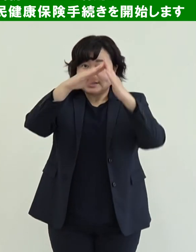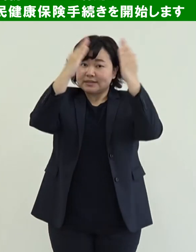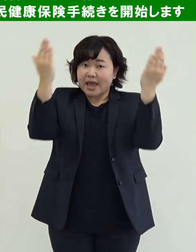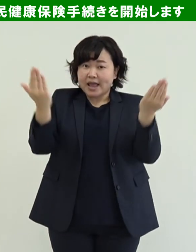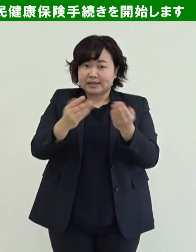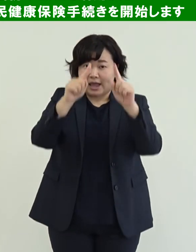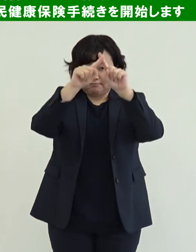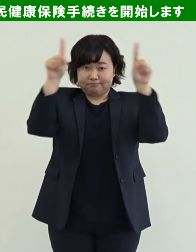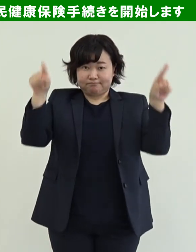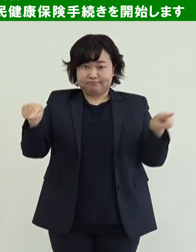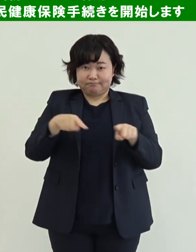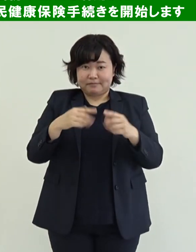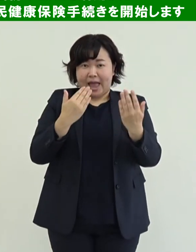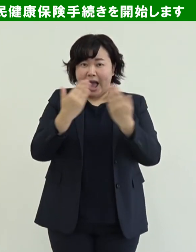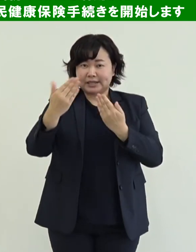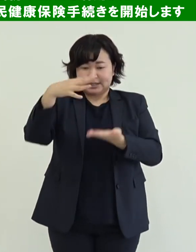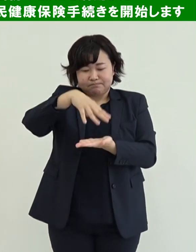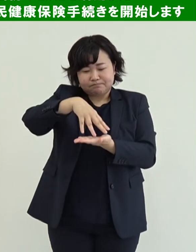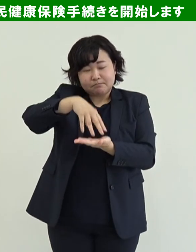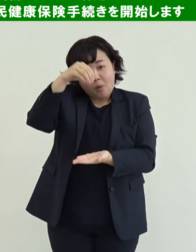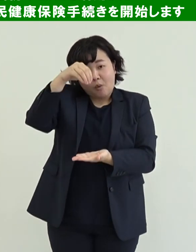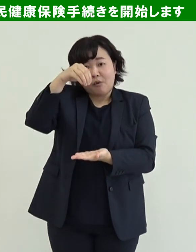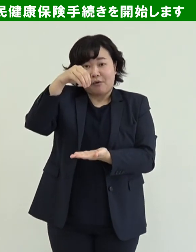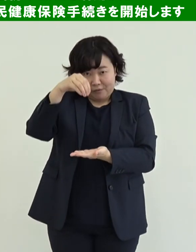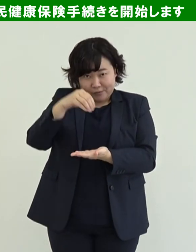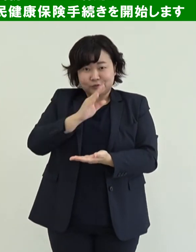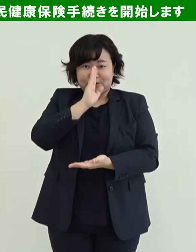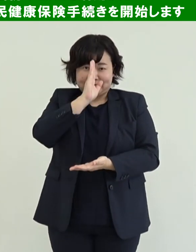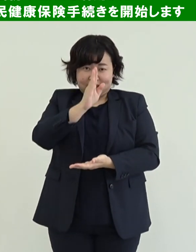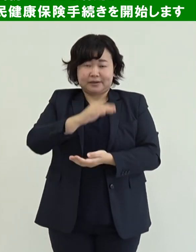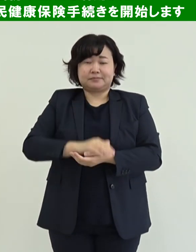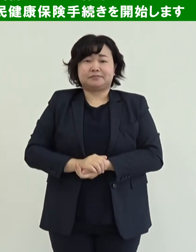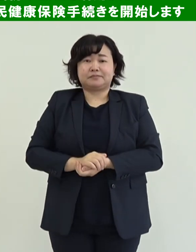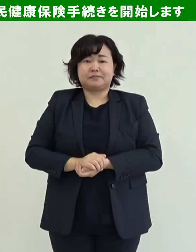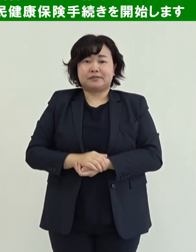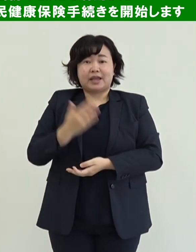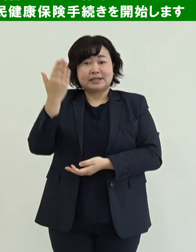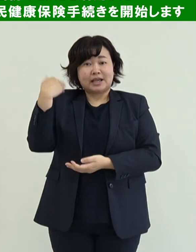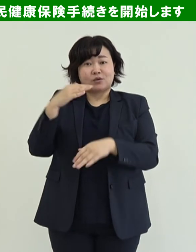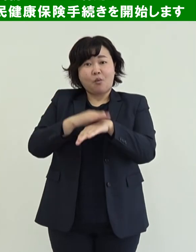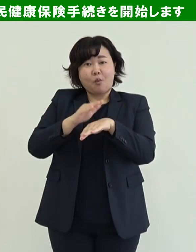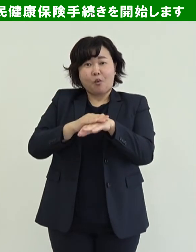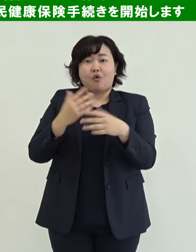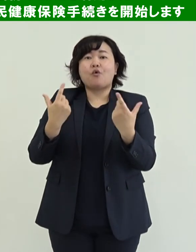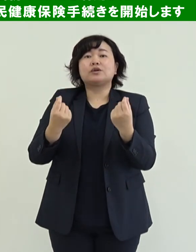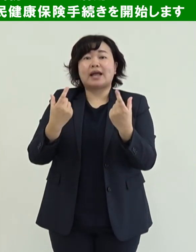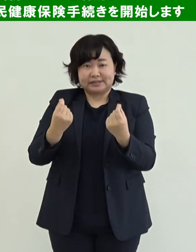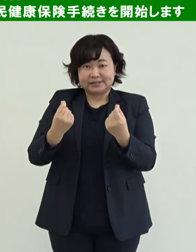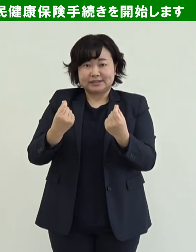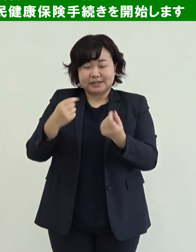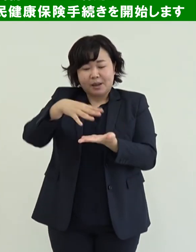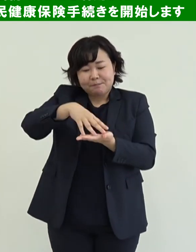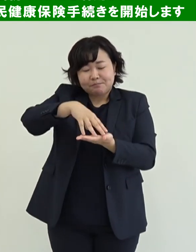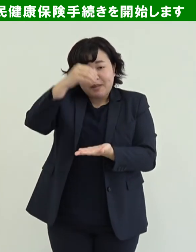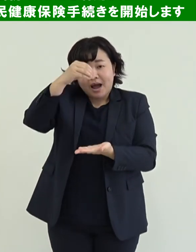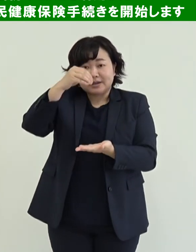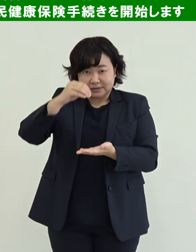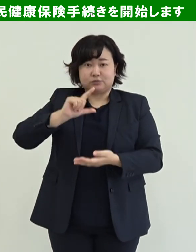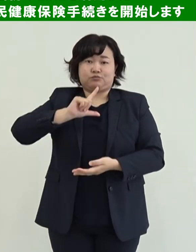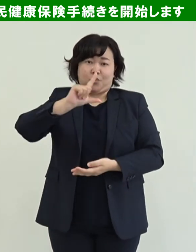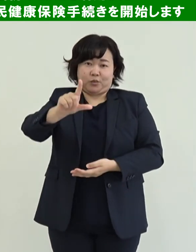ようにですねええまた写真を撮っていただき先ほどと同じように送信をしていただき